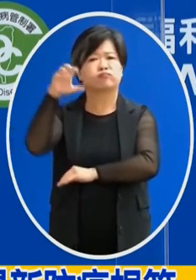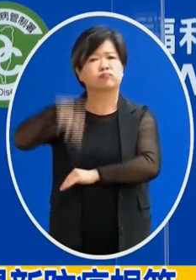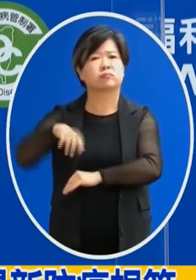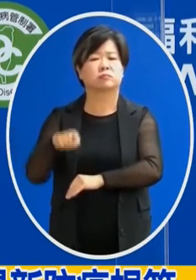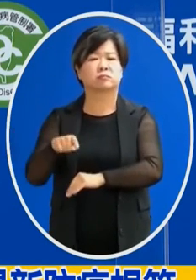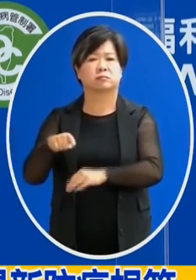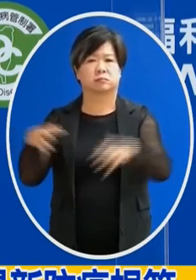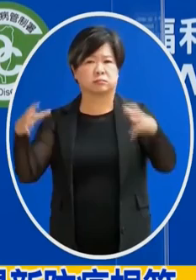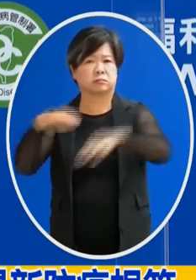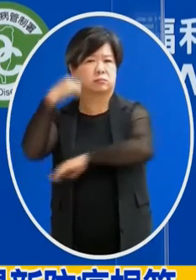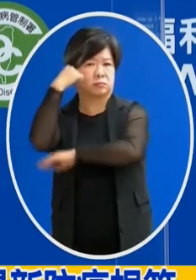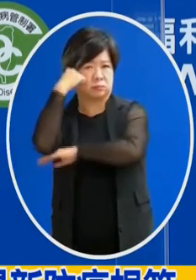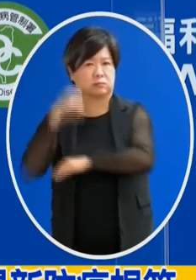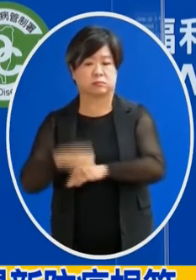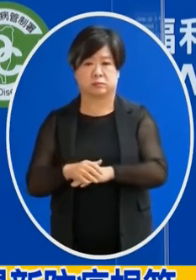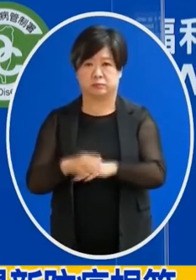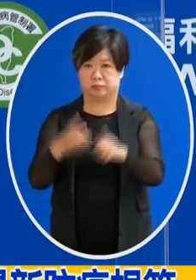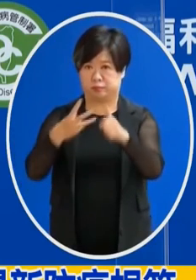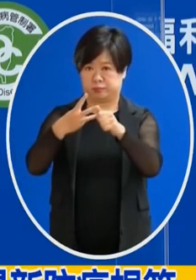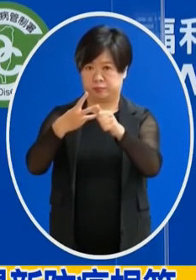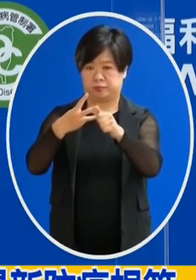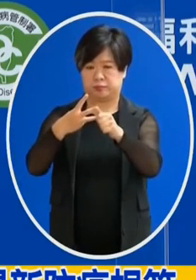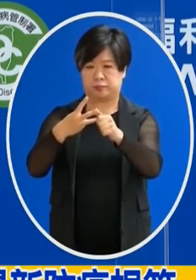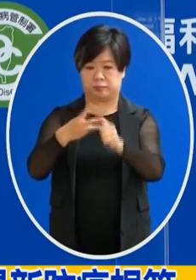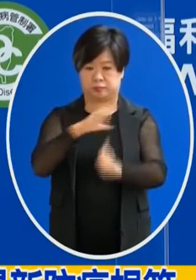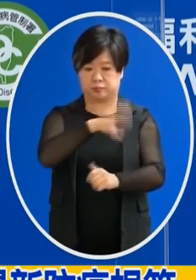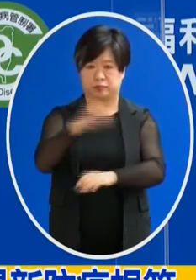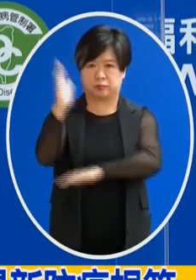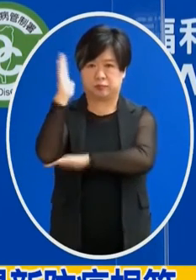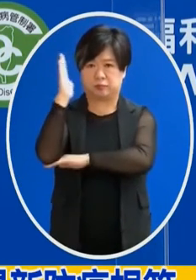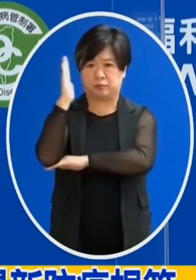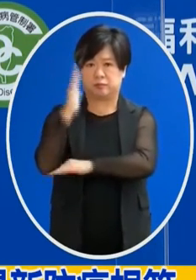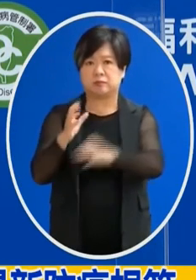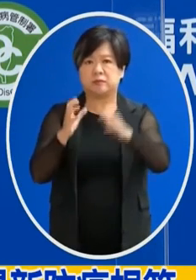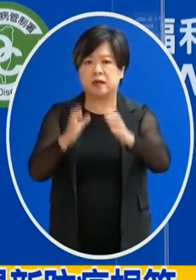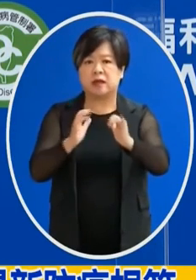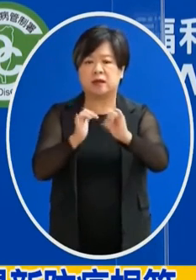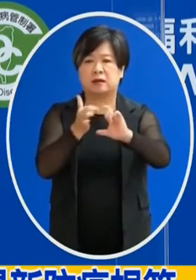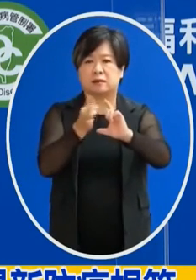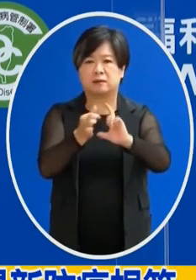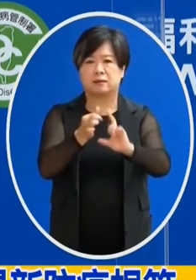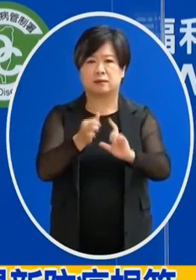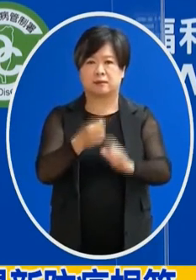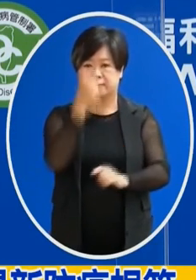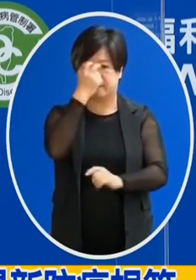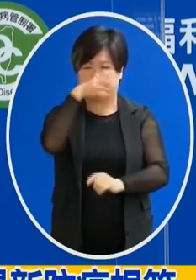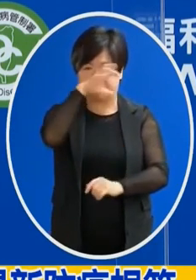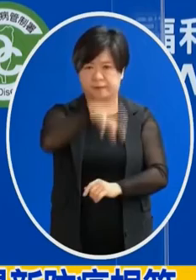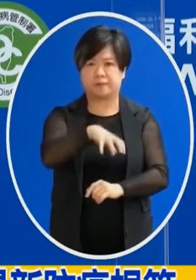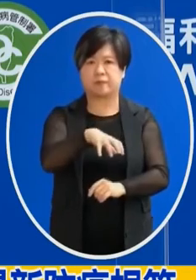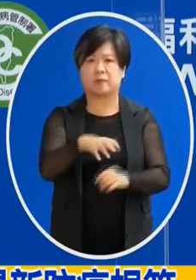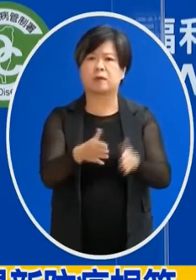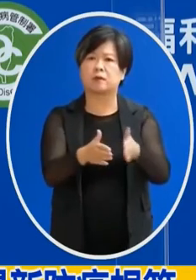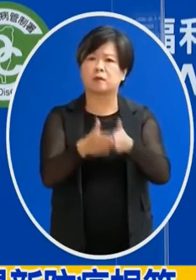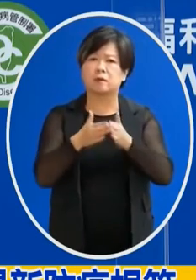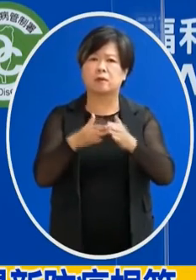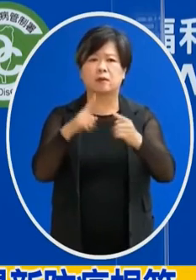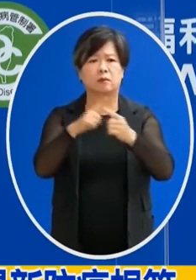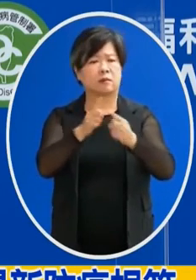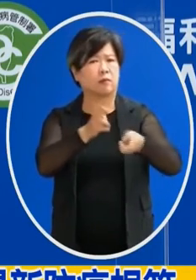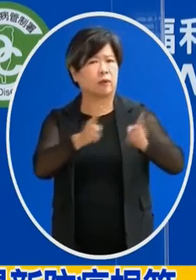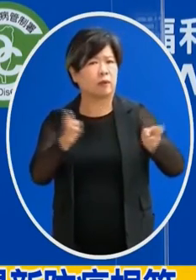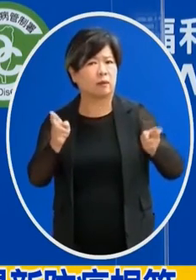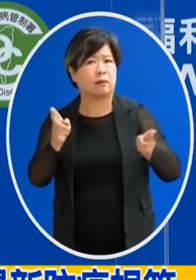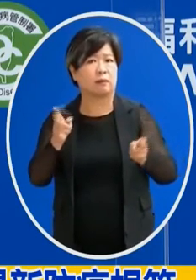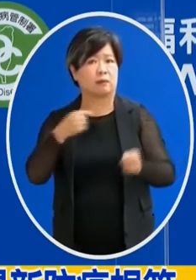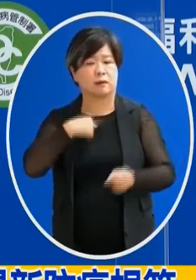是地方政府所设立的社区采检站的所需的人力，我